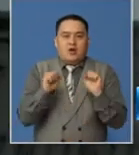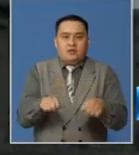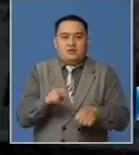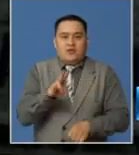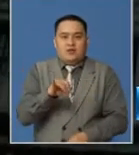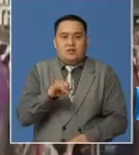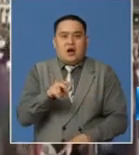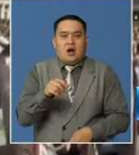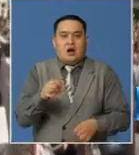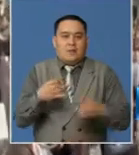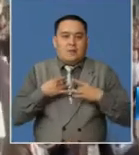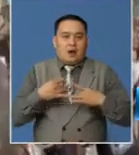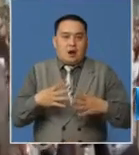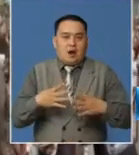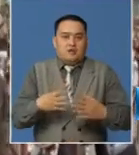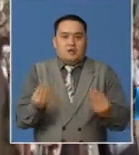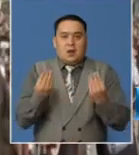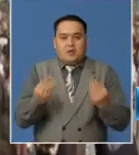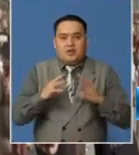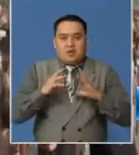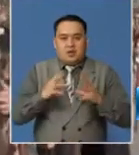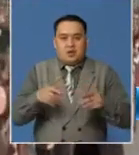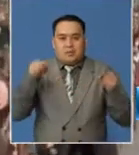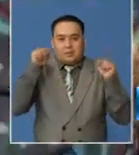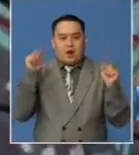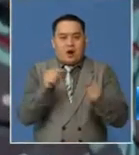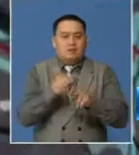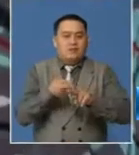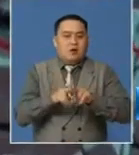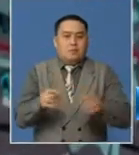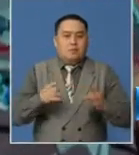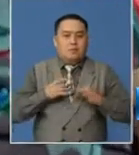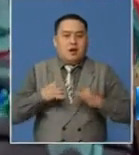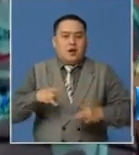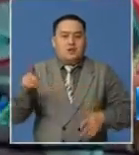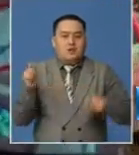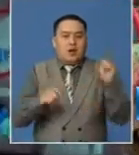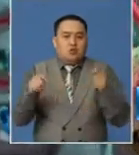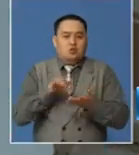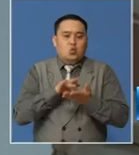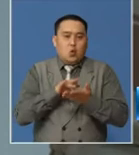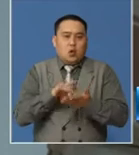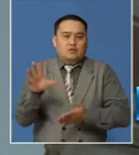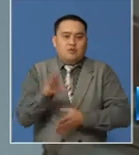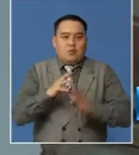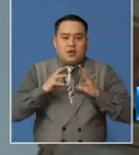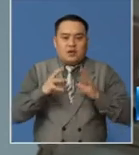возможность. Венецианский карнавал – один из самых знаменитых в мире. Посмотреть на красочный праздник приезжает множество туристов со всего